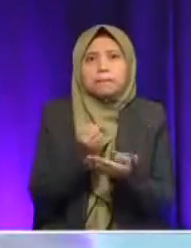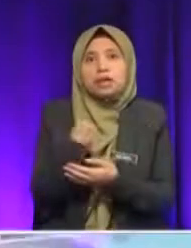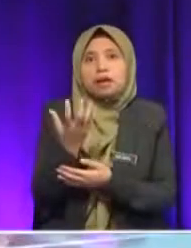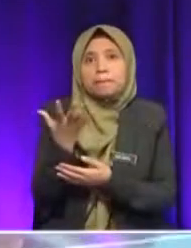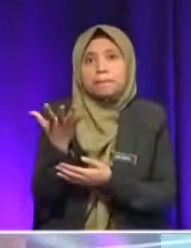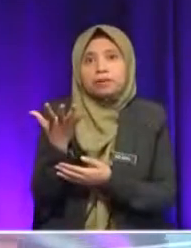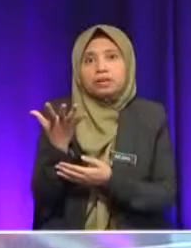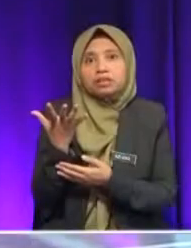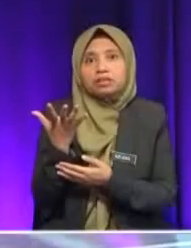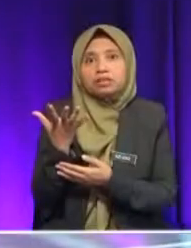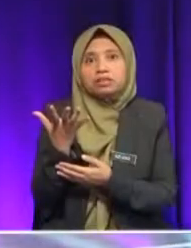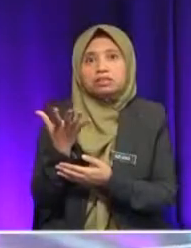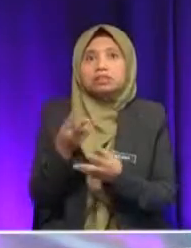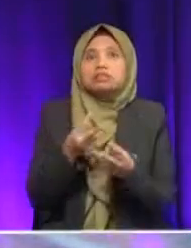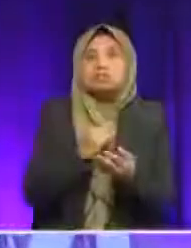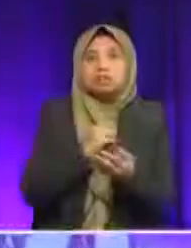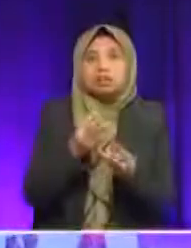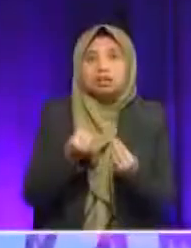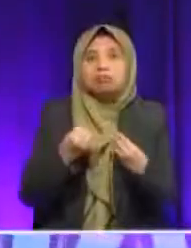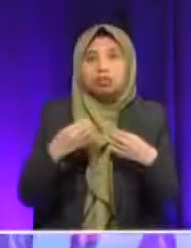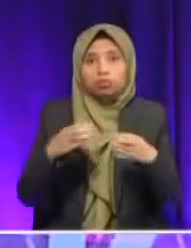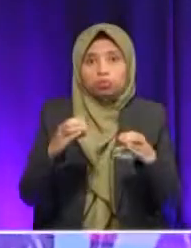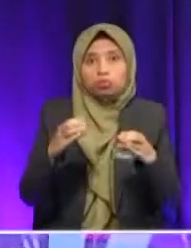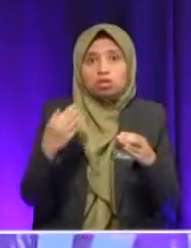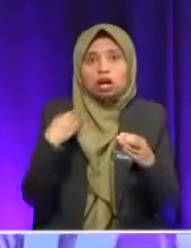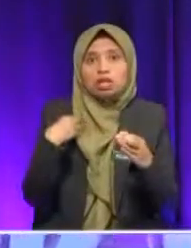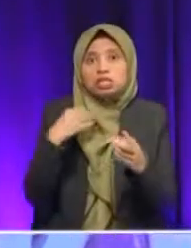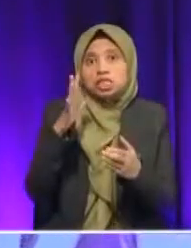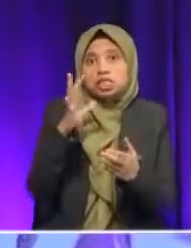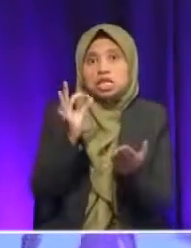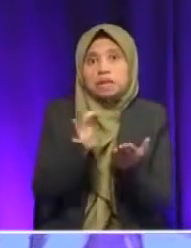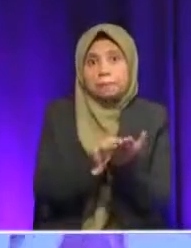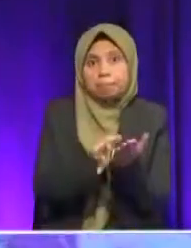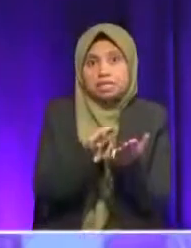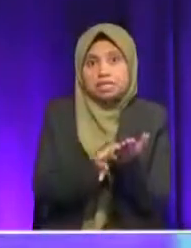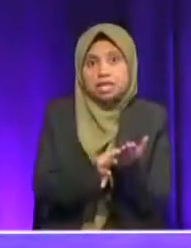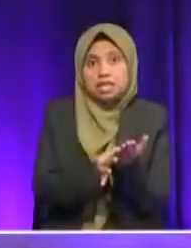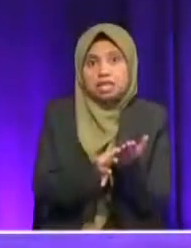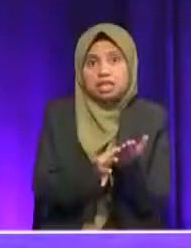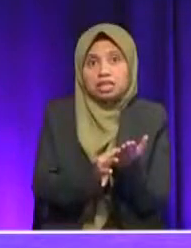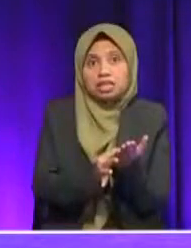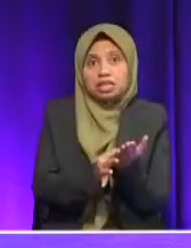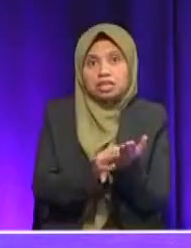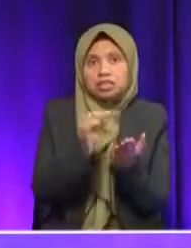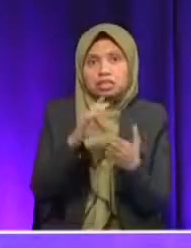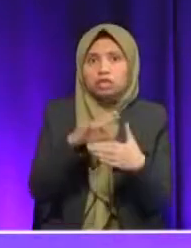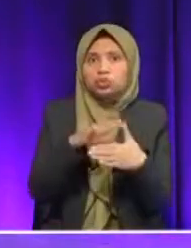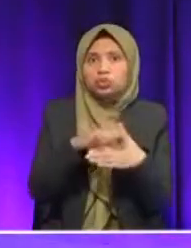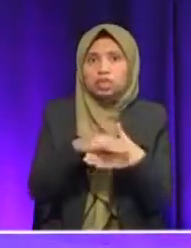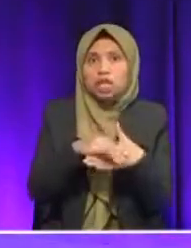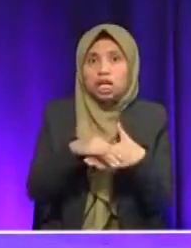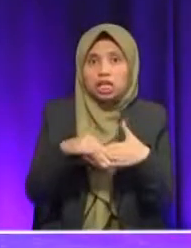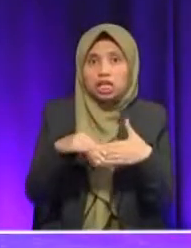Cikgu saya Cuba Adli mesin linci Eh kenapa Eh